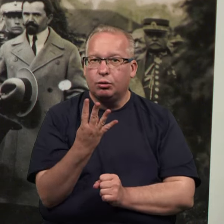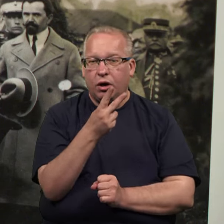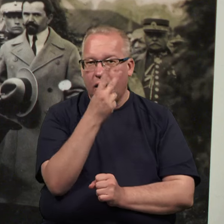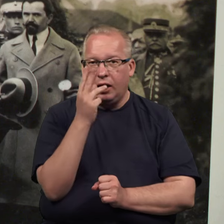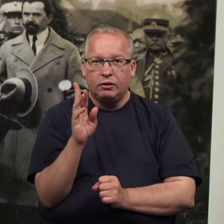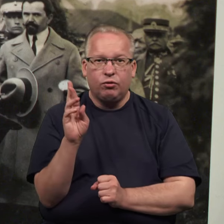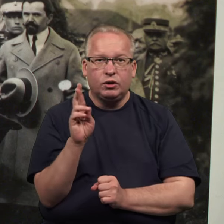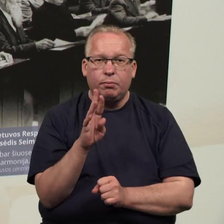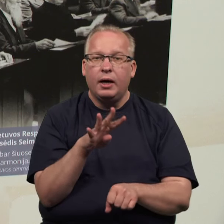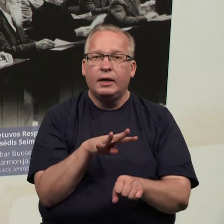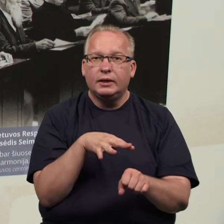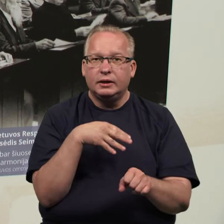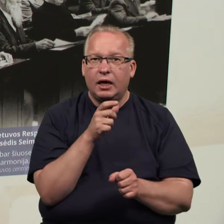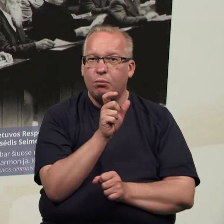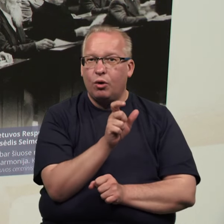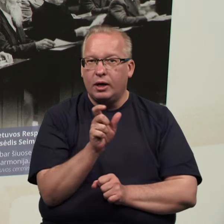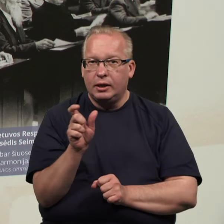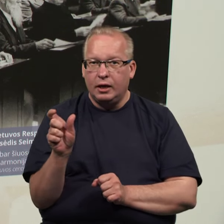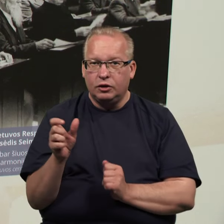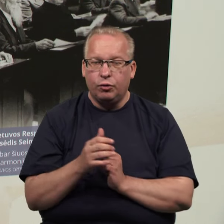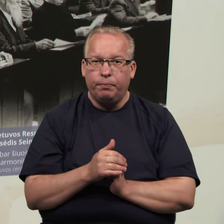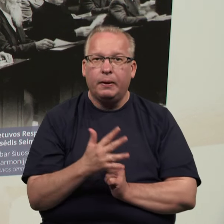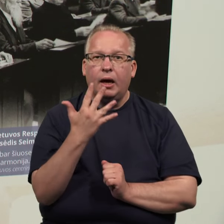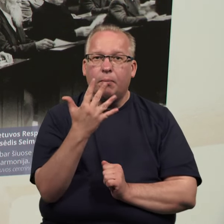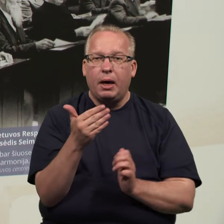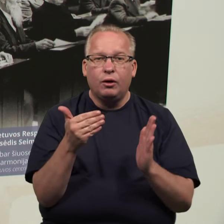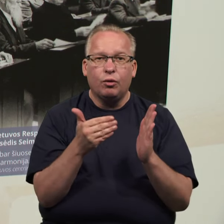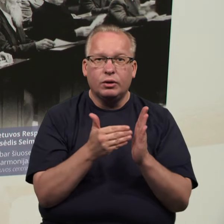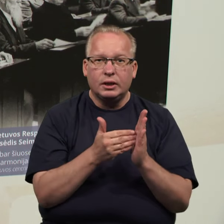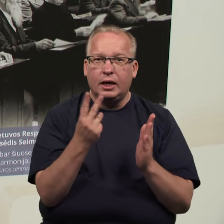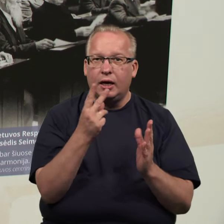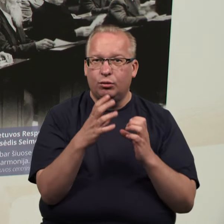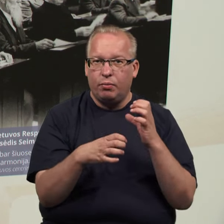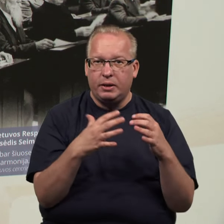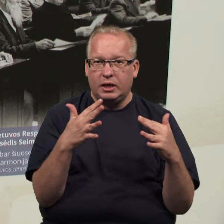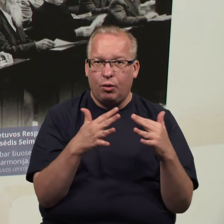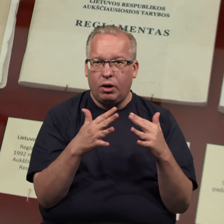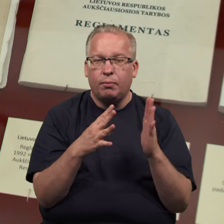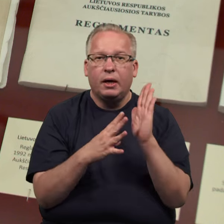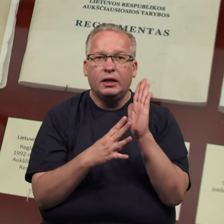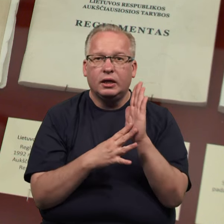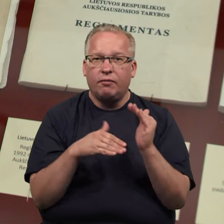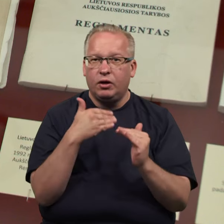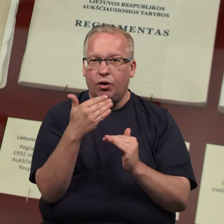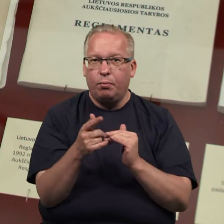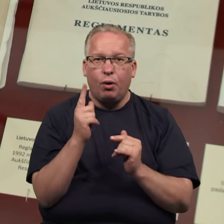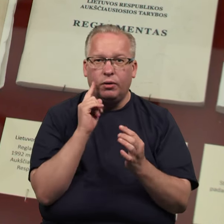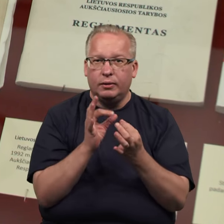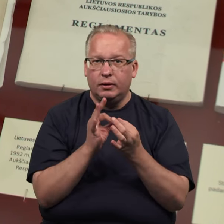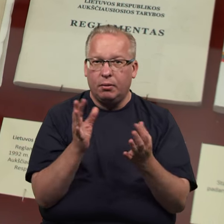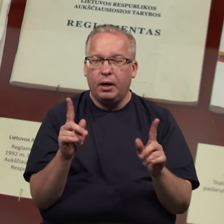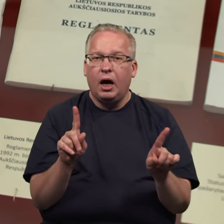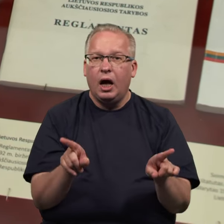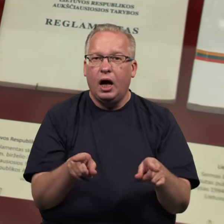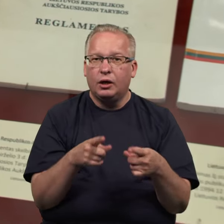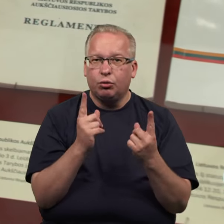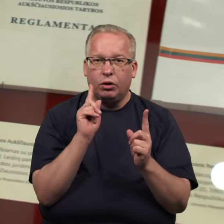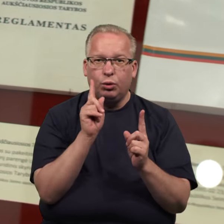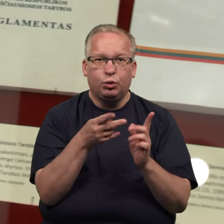Lietuvos Respublikos Seimo kadencijų, 5 iki antrojo pasaulinio karo ir 9 po nepriklausomybės atkūrimo